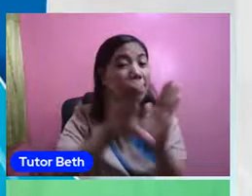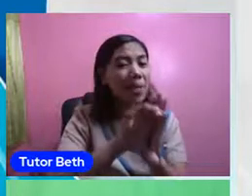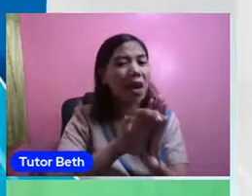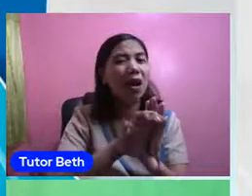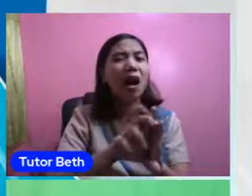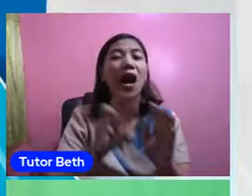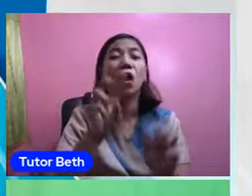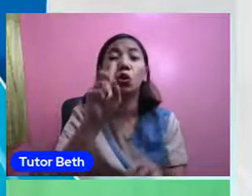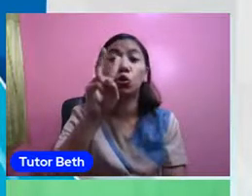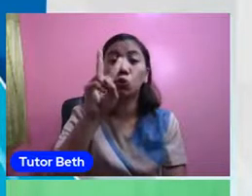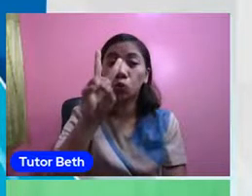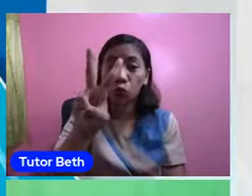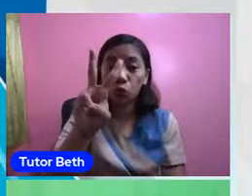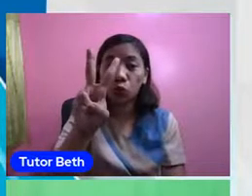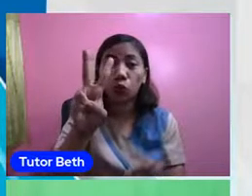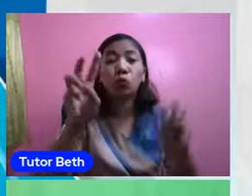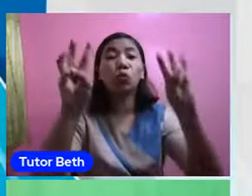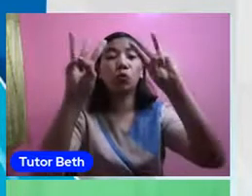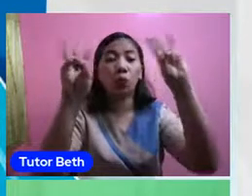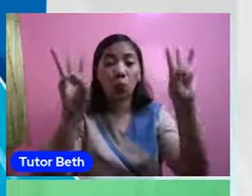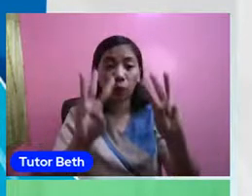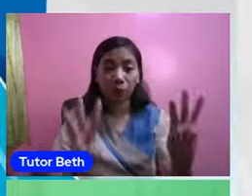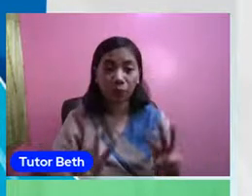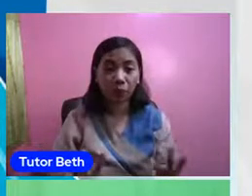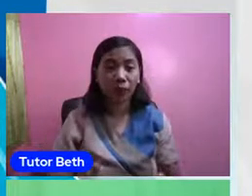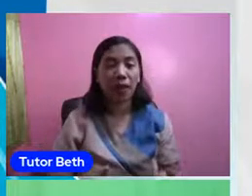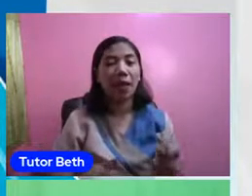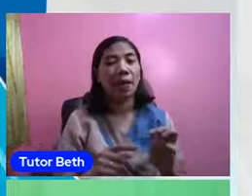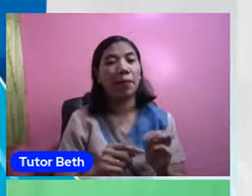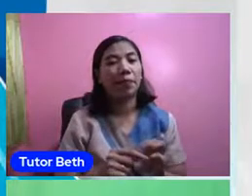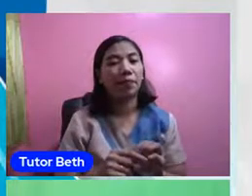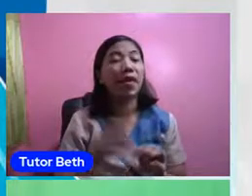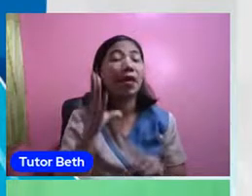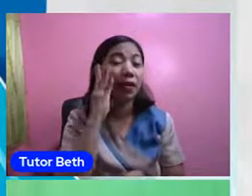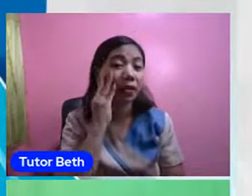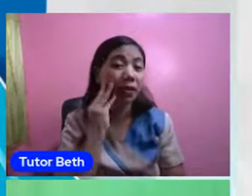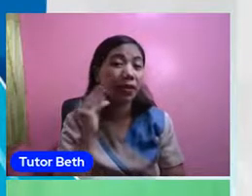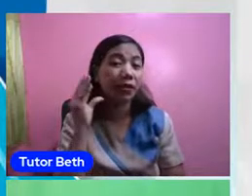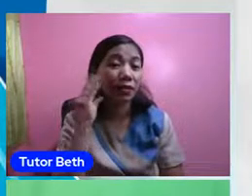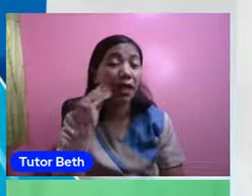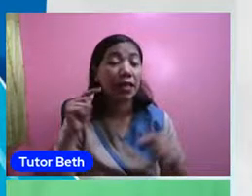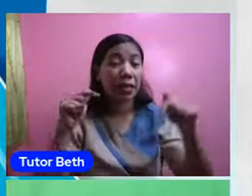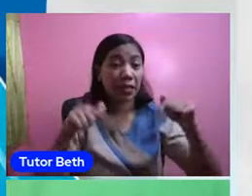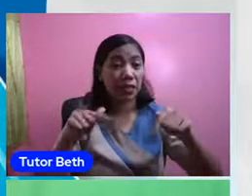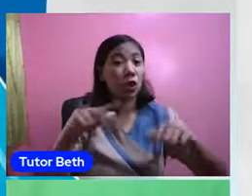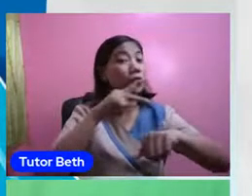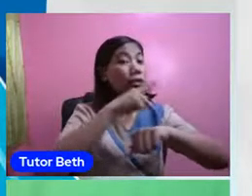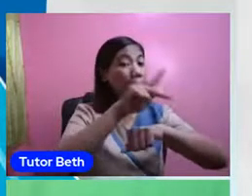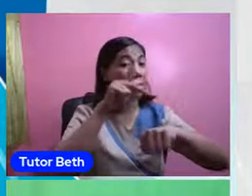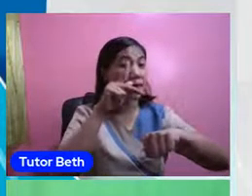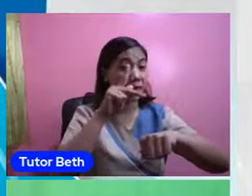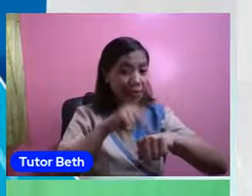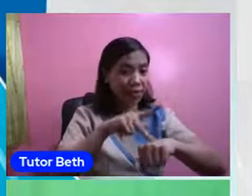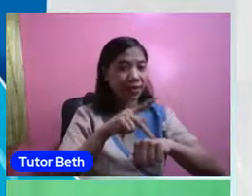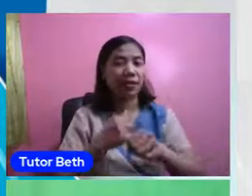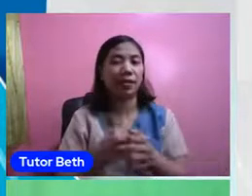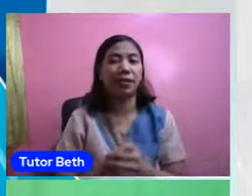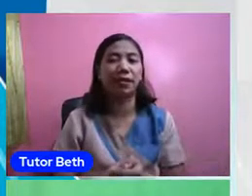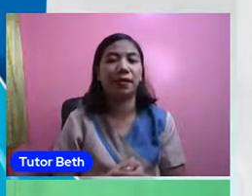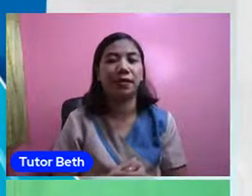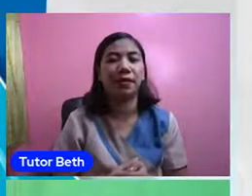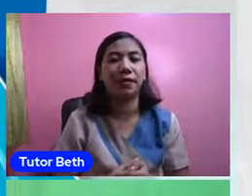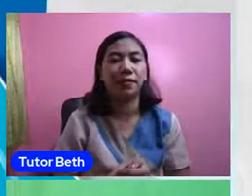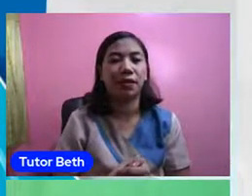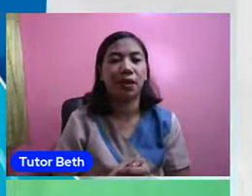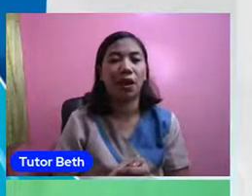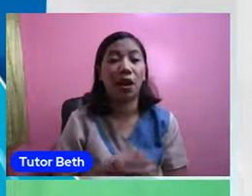nararanasan natin dito sa ating bansa. Ang tag-araw o tinatawag na tag-init at ang